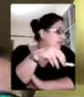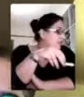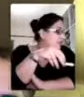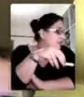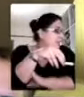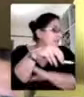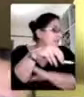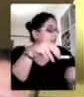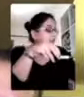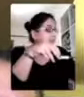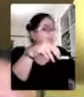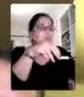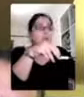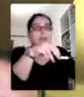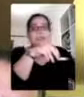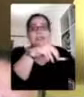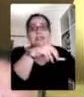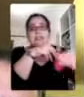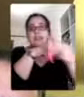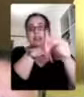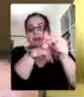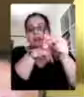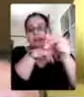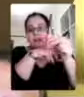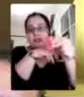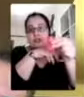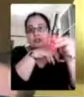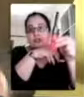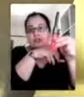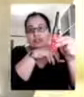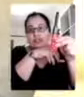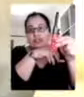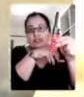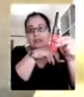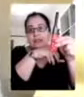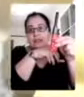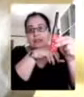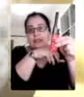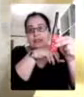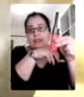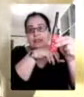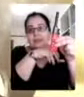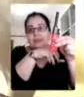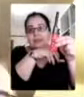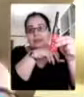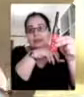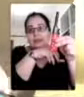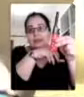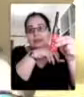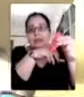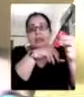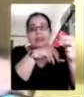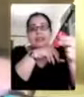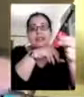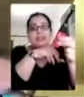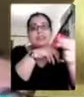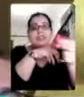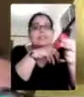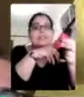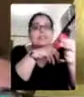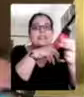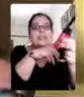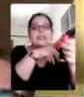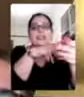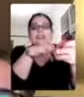deneyin demiştiniz. Bu arada onu da denedim. Aslında şaka bir yana şu mutfak çakmağı var ya acayip yakıyor. Bilmiyorum, Ama yani bunu